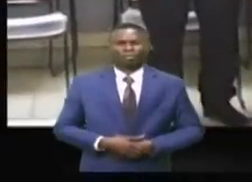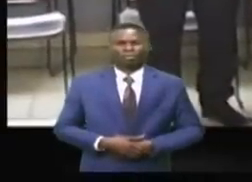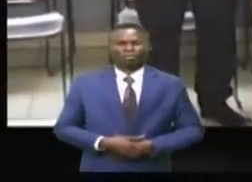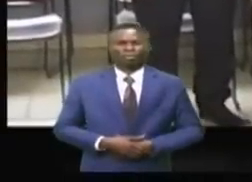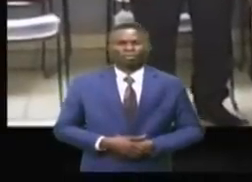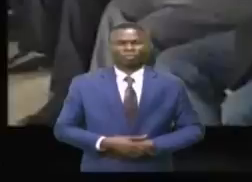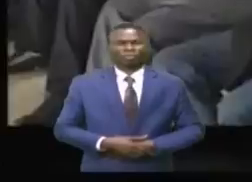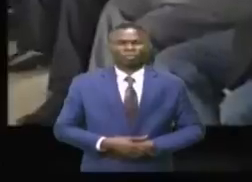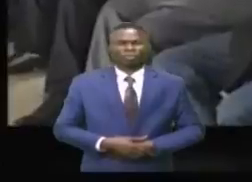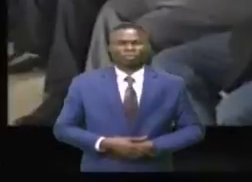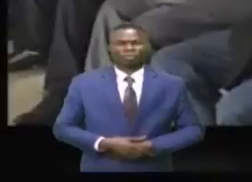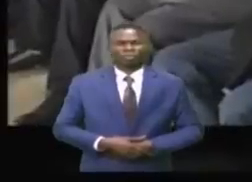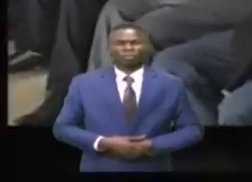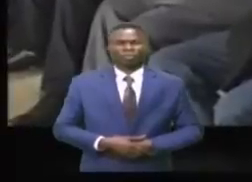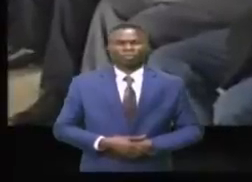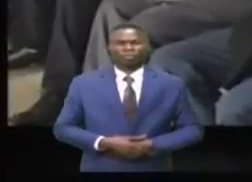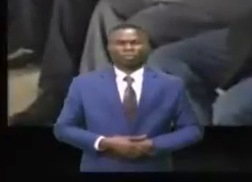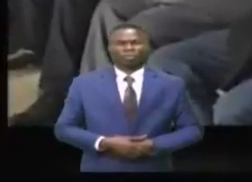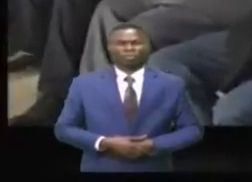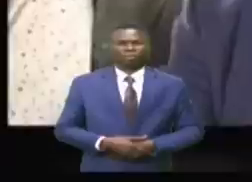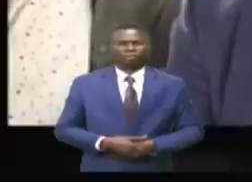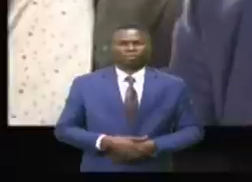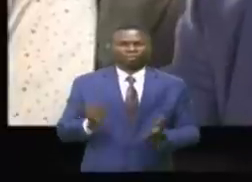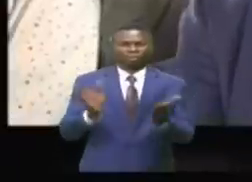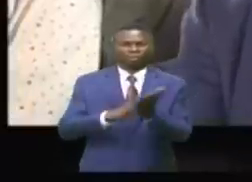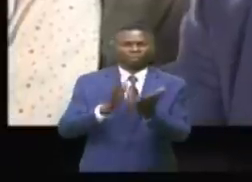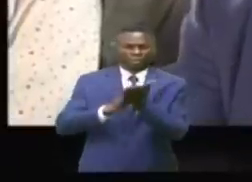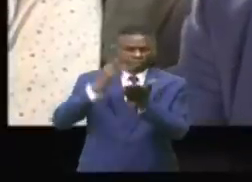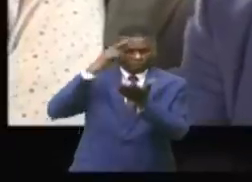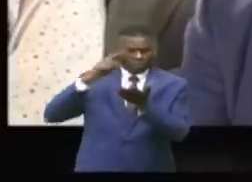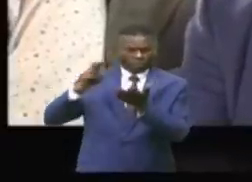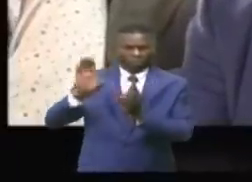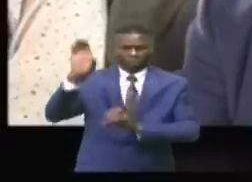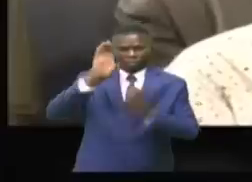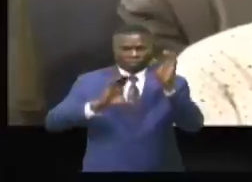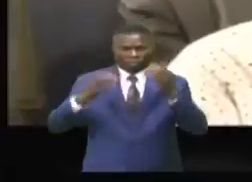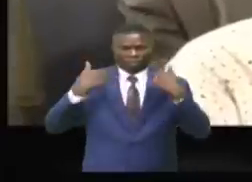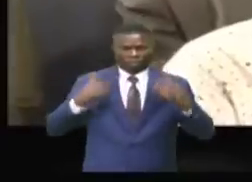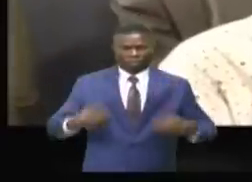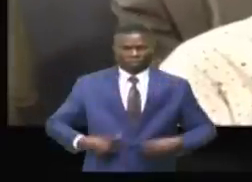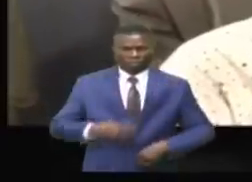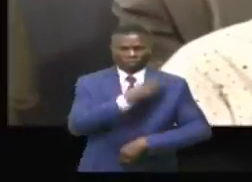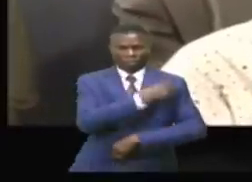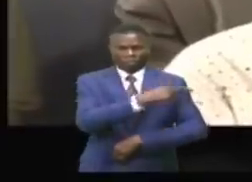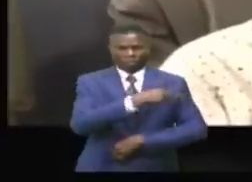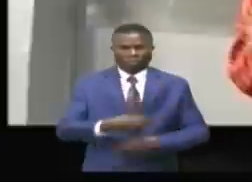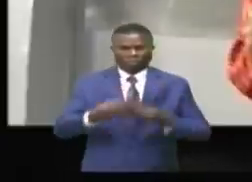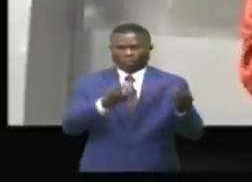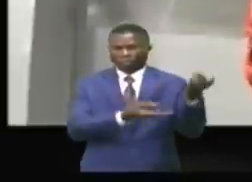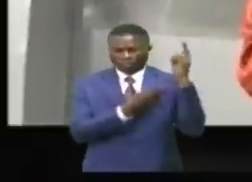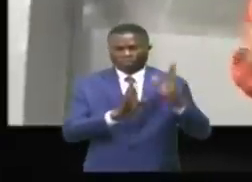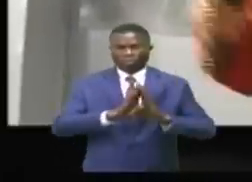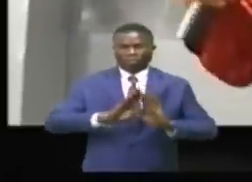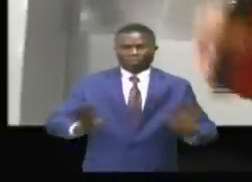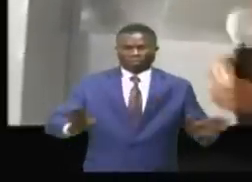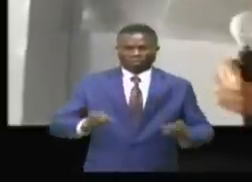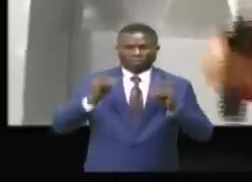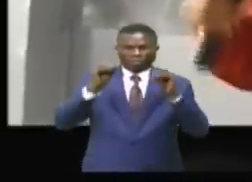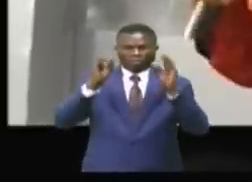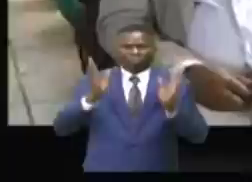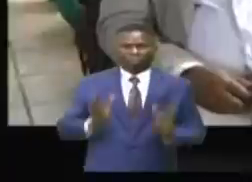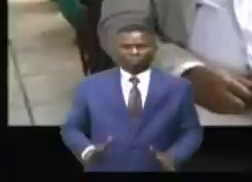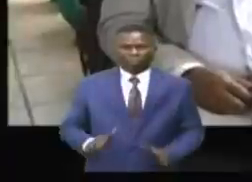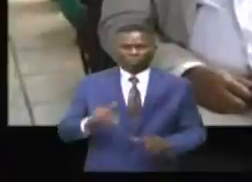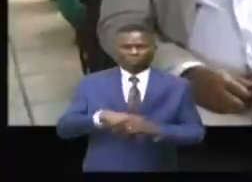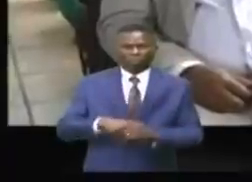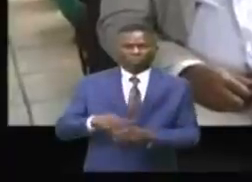de la qualité de son enseignement, l'Institut supérieur des sciences des santé de la Croix-Rouge voulait aussi mettre en valeur les capacités de ses enseignants à